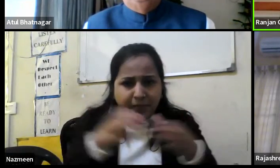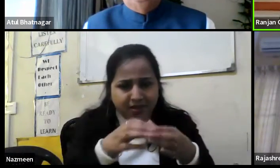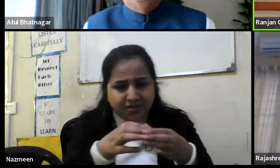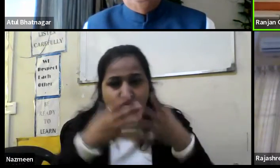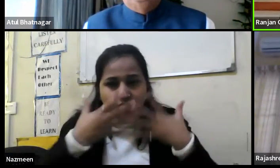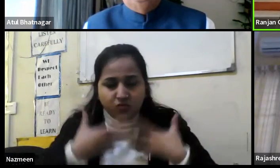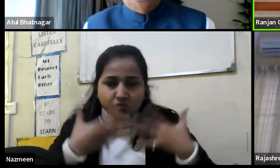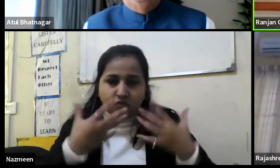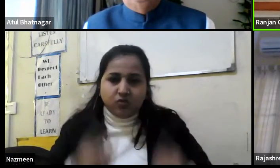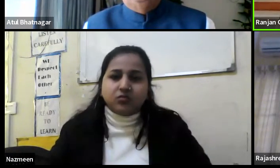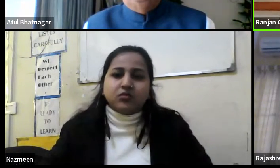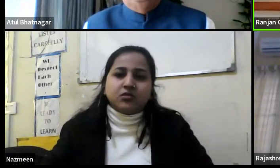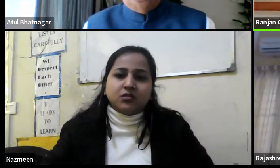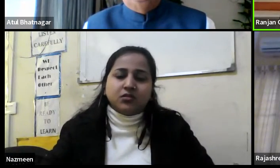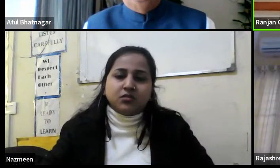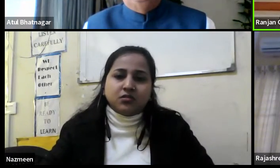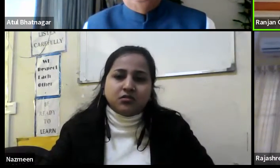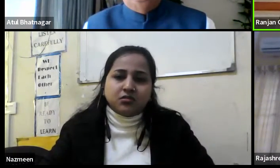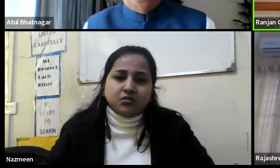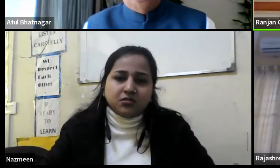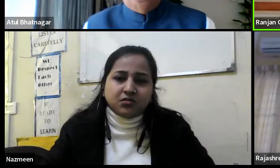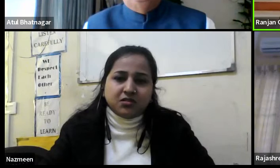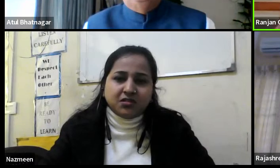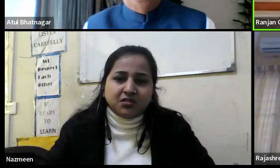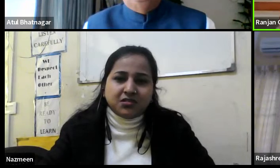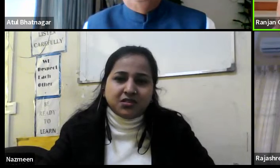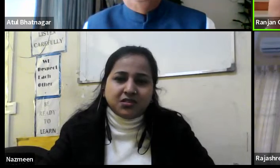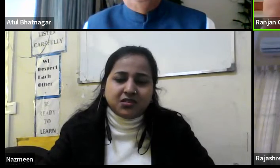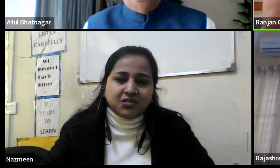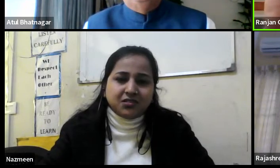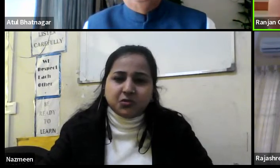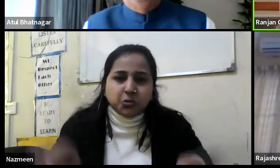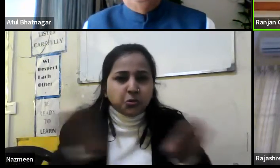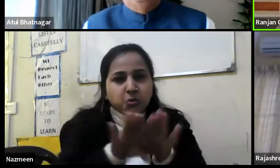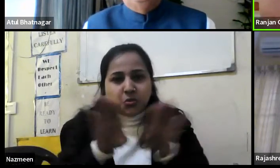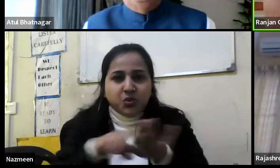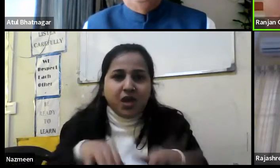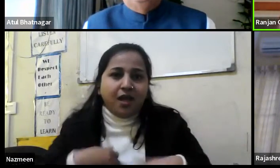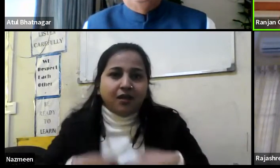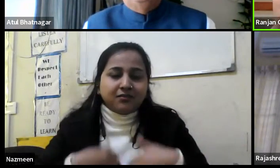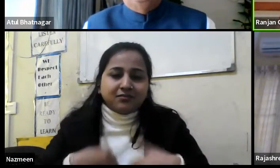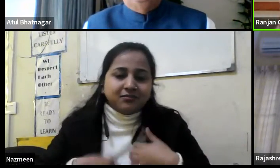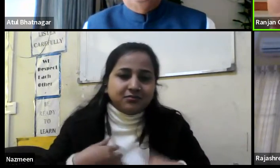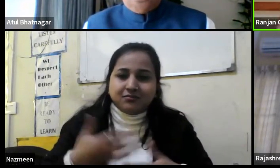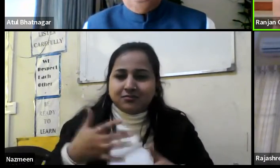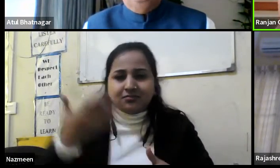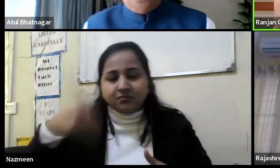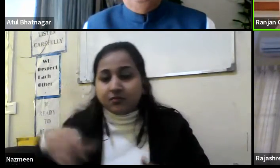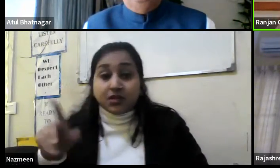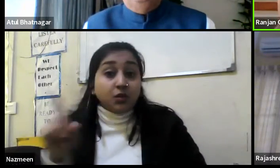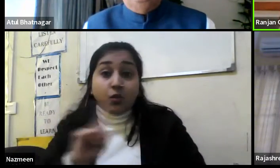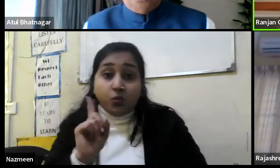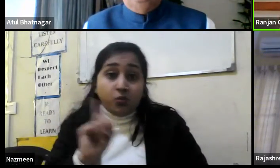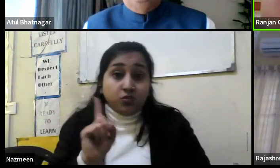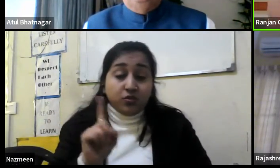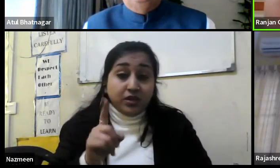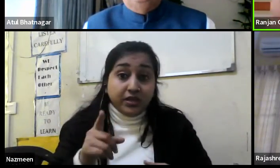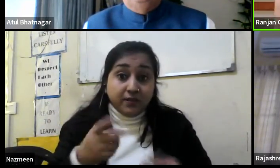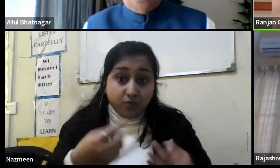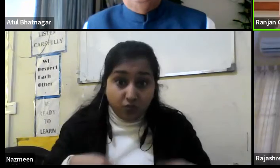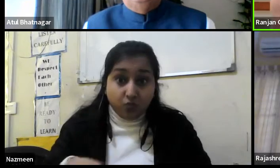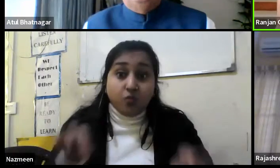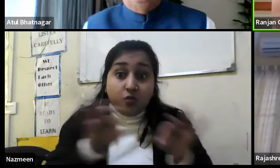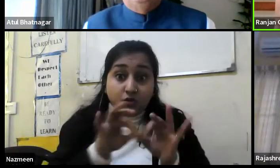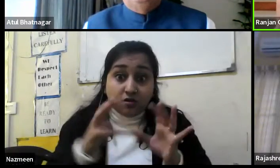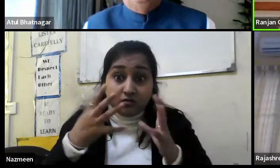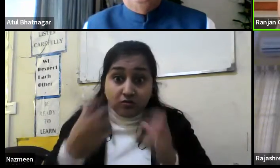चीज में। अच्छा चलो चलते हैं, छुट्टी मना लेंगे, कुछ सीख जाएंगे, वो नहीं। जो वाकई में सीखना चाहते हो, तो मैं सिलेक्ट करके